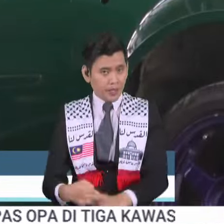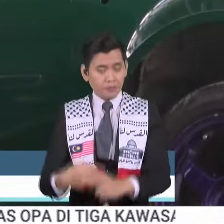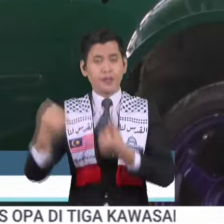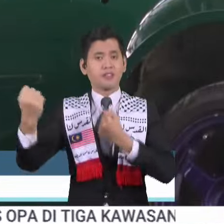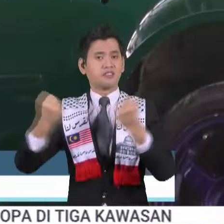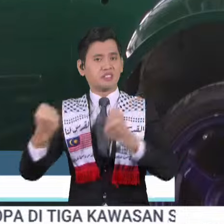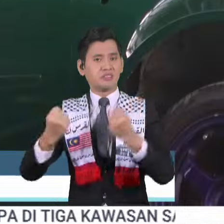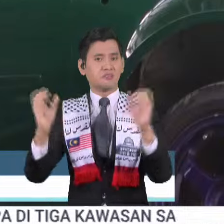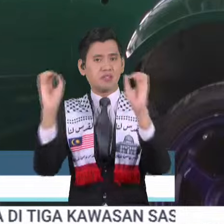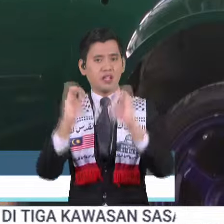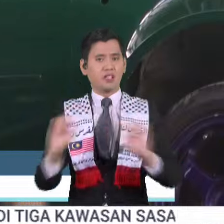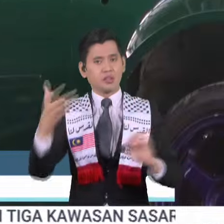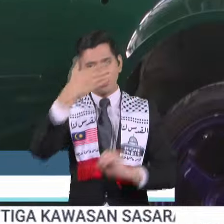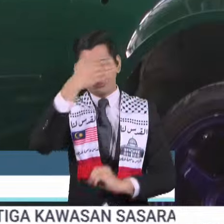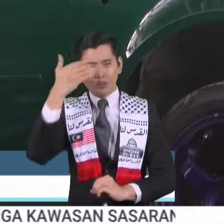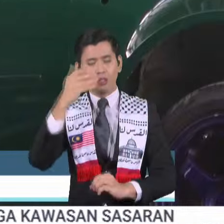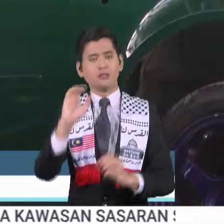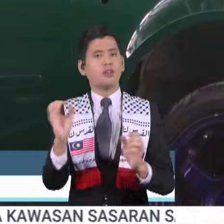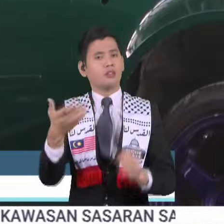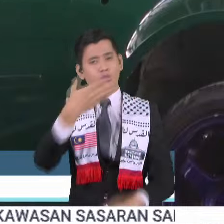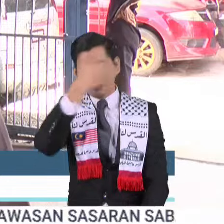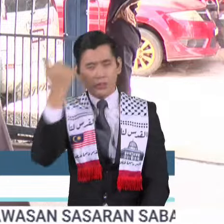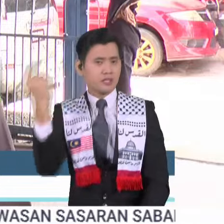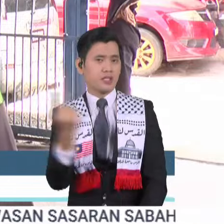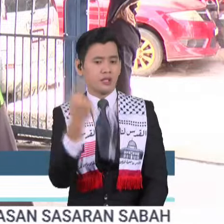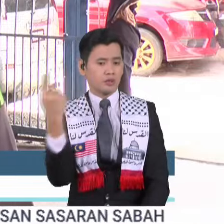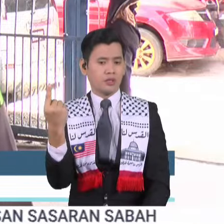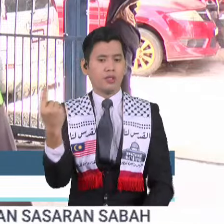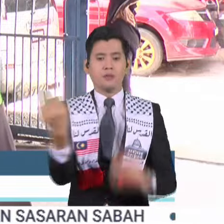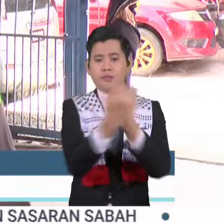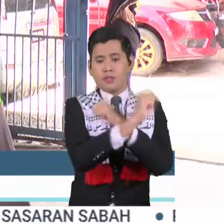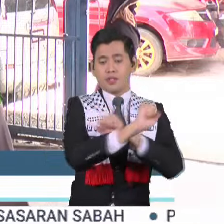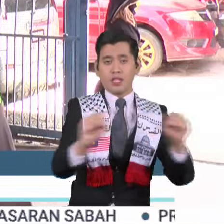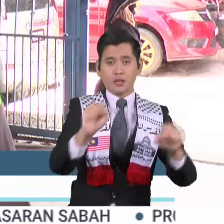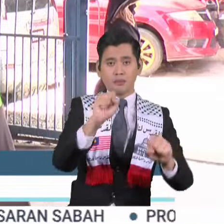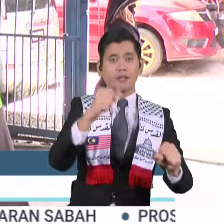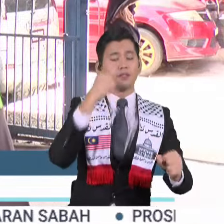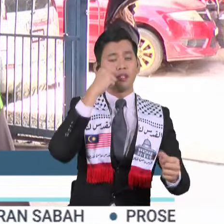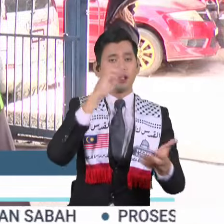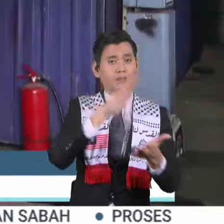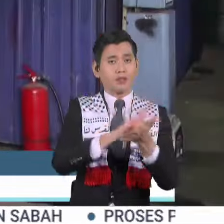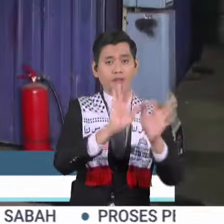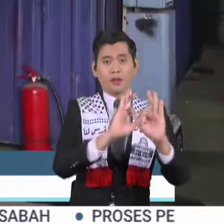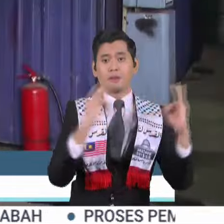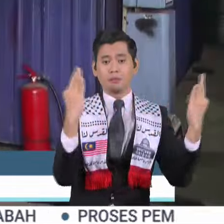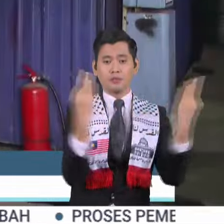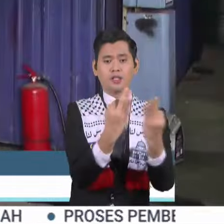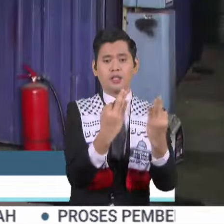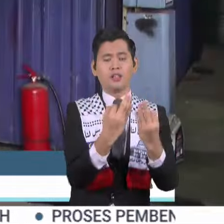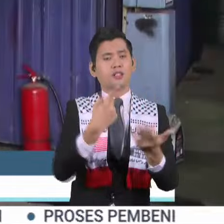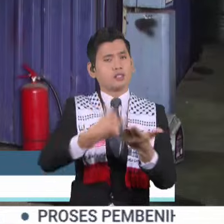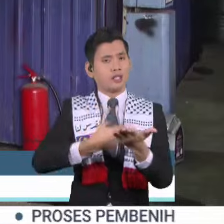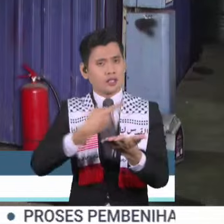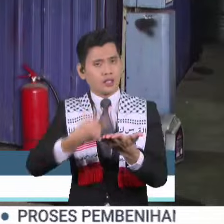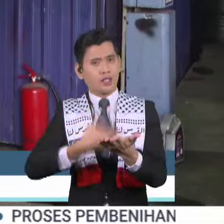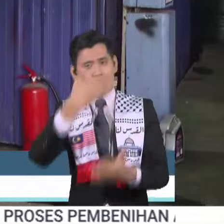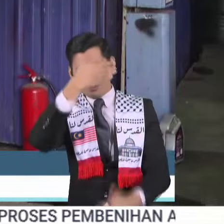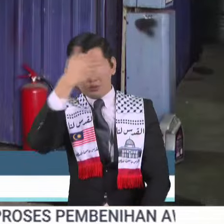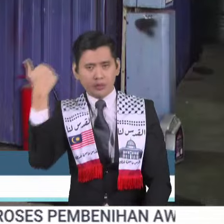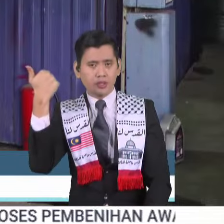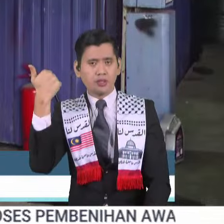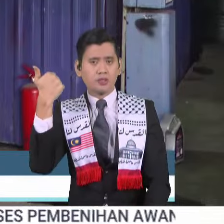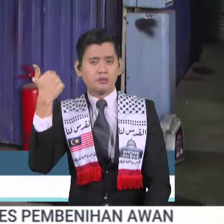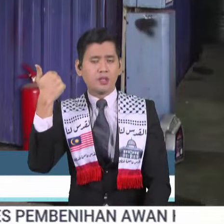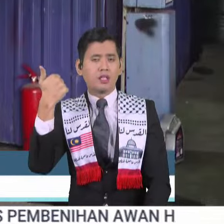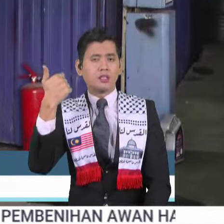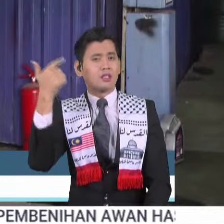raya anak-anak, isteri semua, kadang-kadang benda tu setengah orang abaikanlah. Kena ambil beratlah benda tu. Kan,